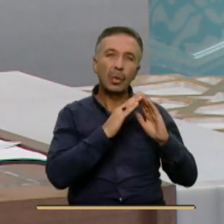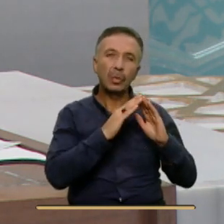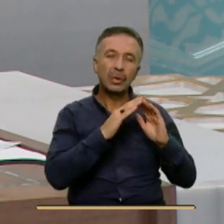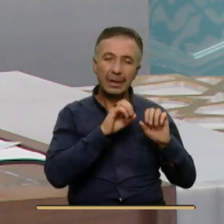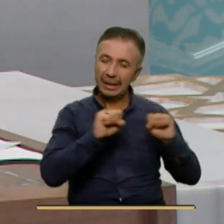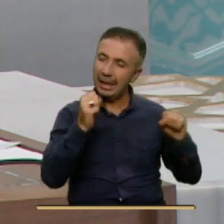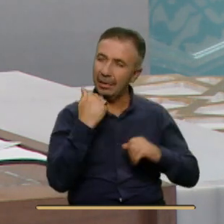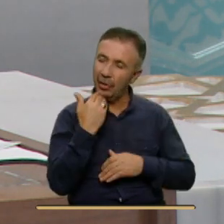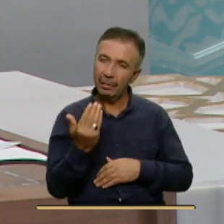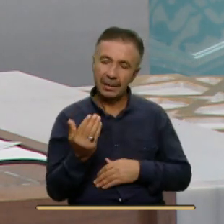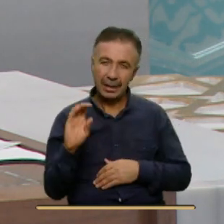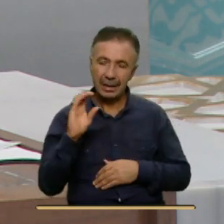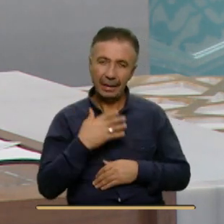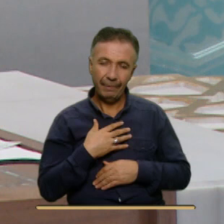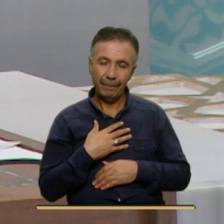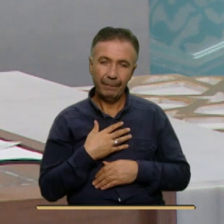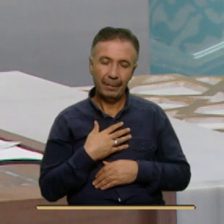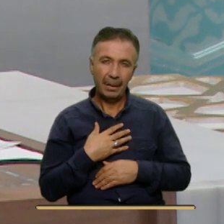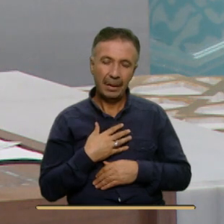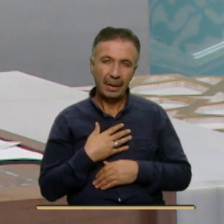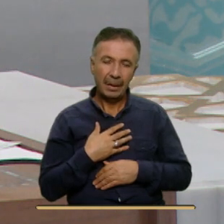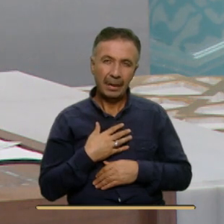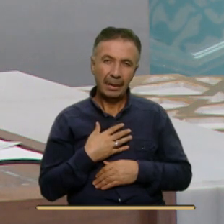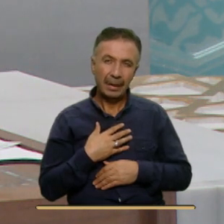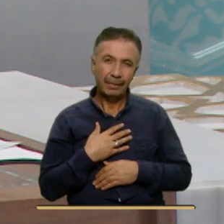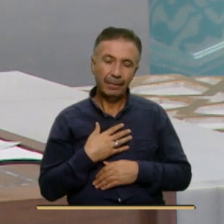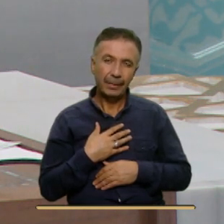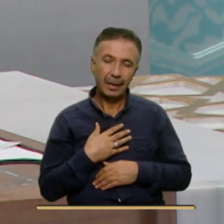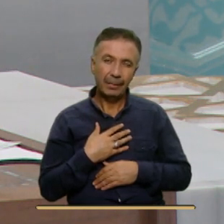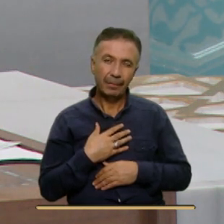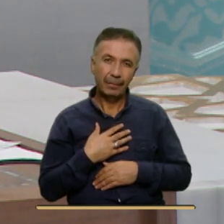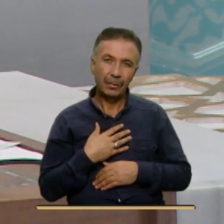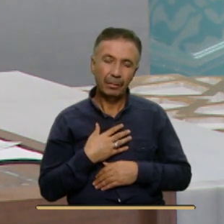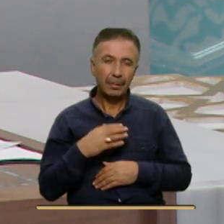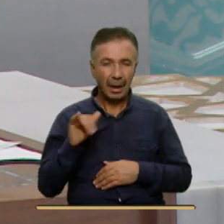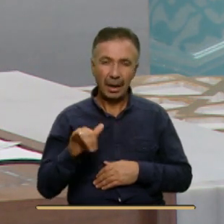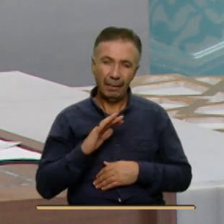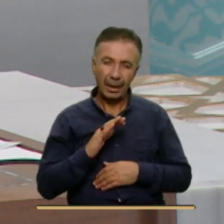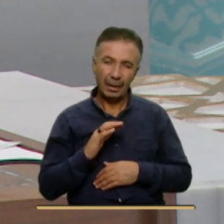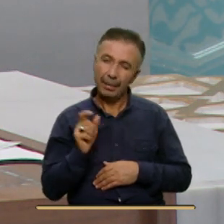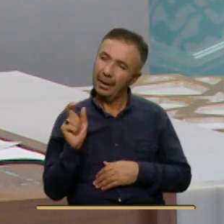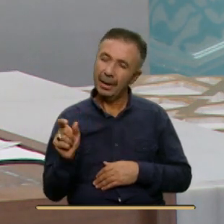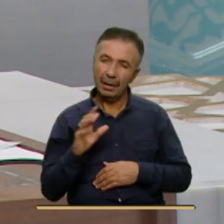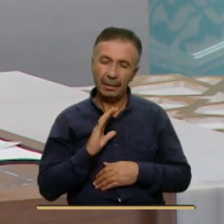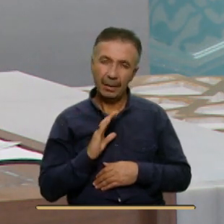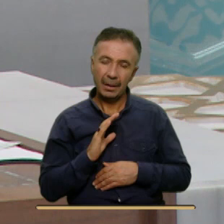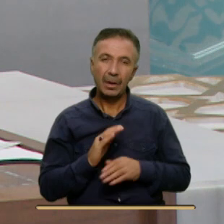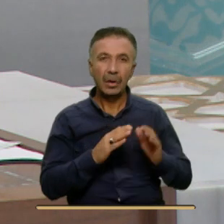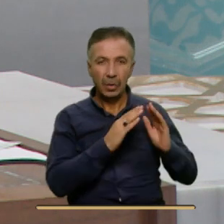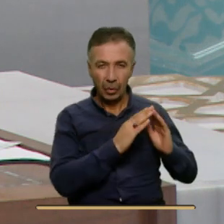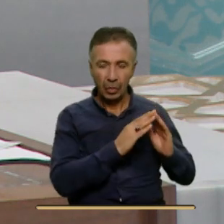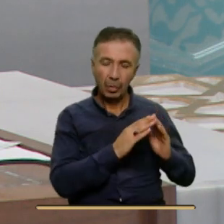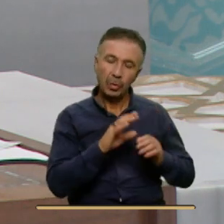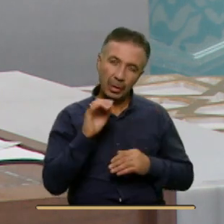İslam hukukunda, İslam fıkhında değerli müminler, şufa hakkı diye bir kavramımız var. Komşuluk